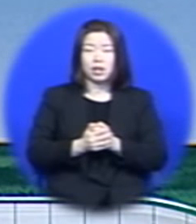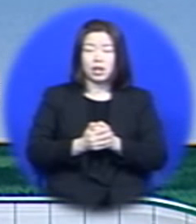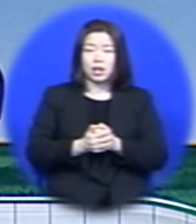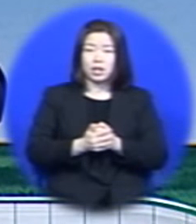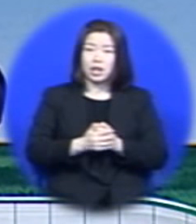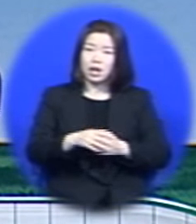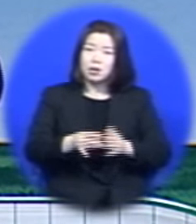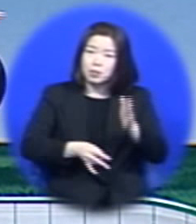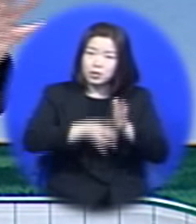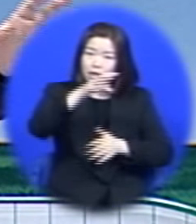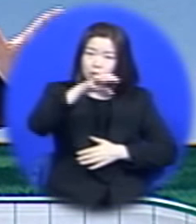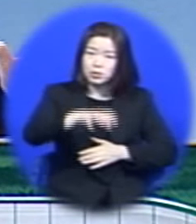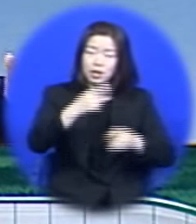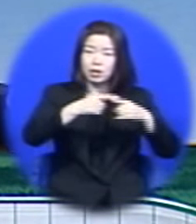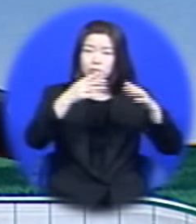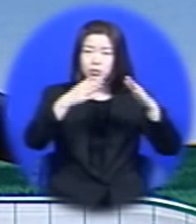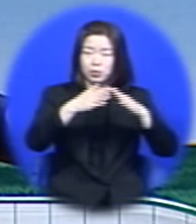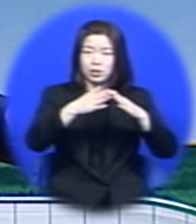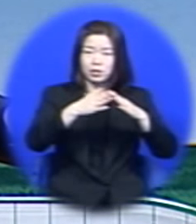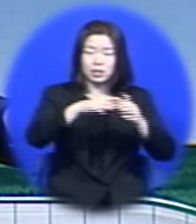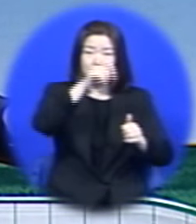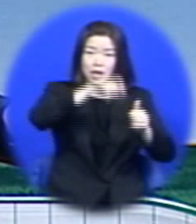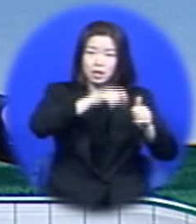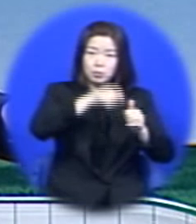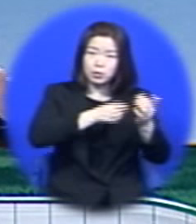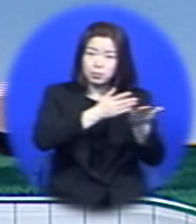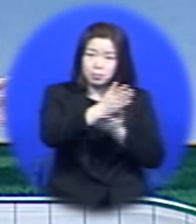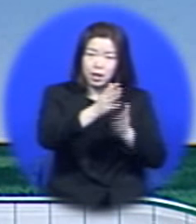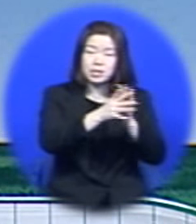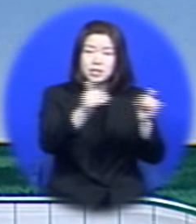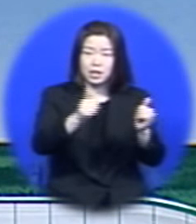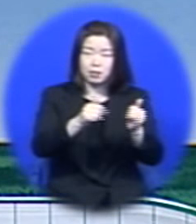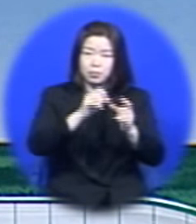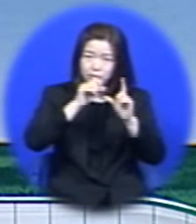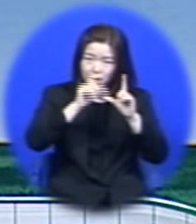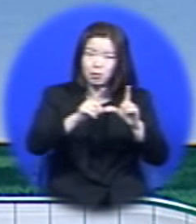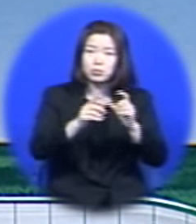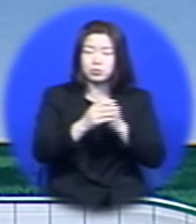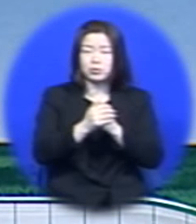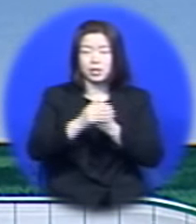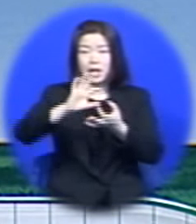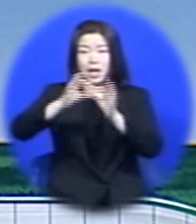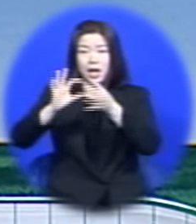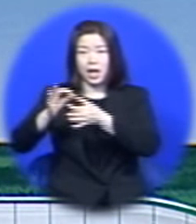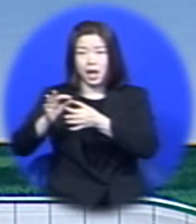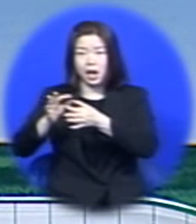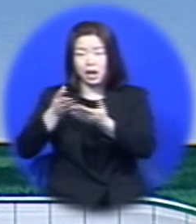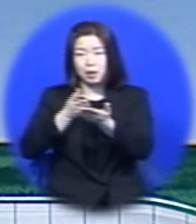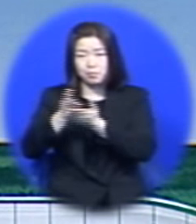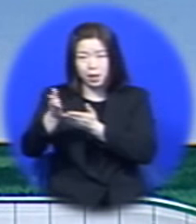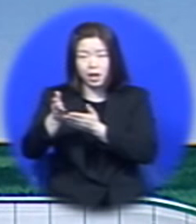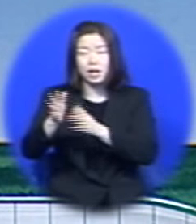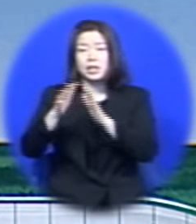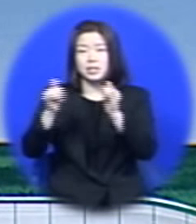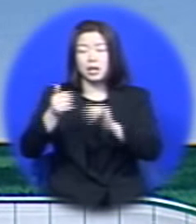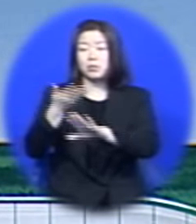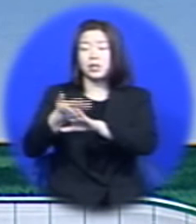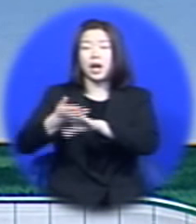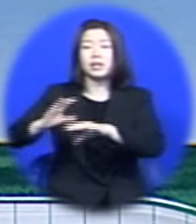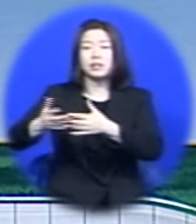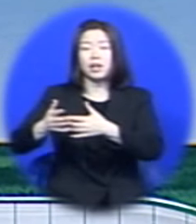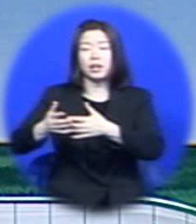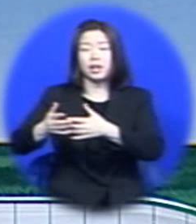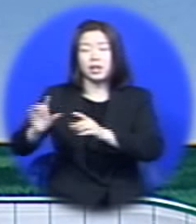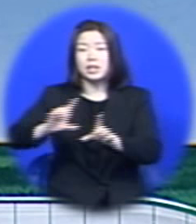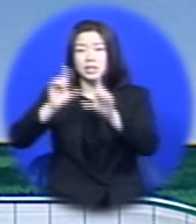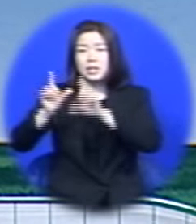예루살렘 교회는 대부분 히브리파 사람들이 대부분입니다. 헬라파 사람들은 외국에서 살다가